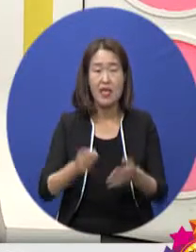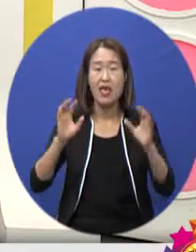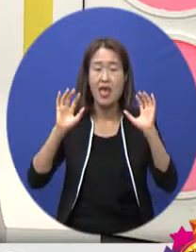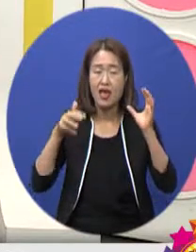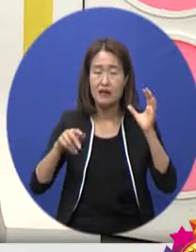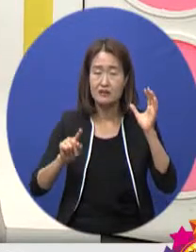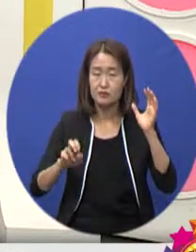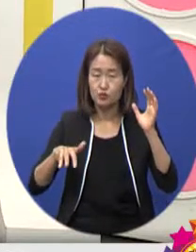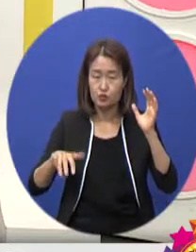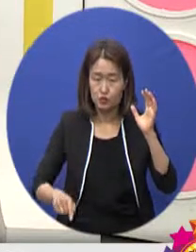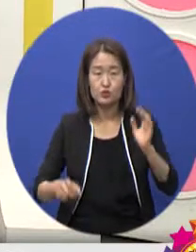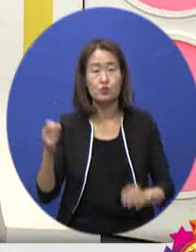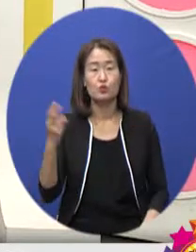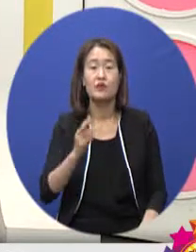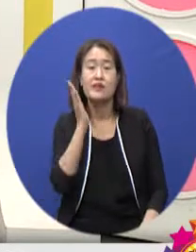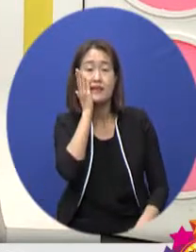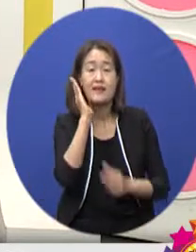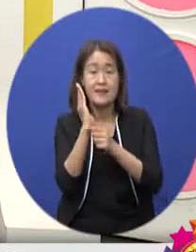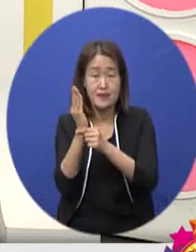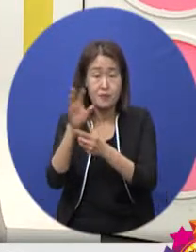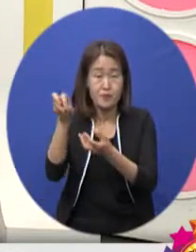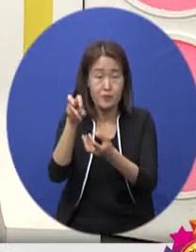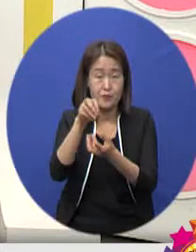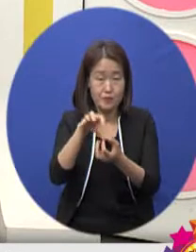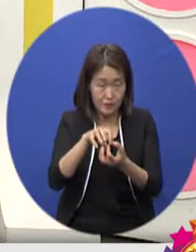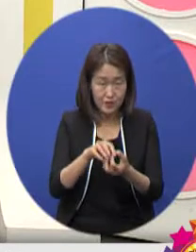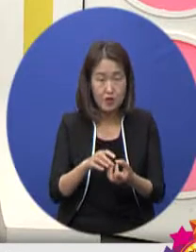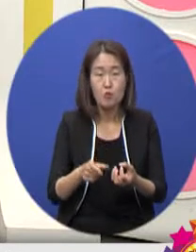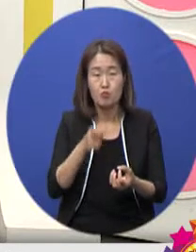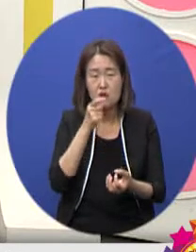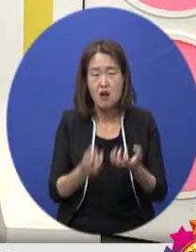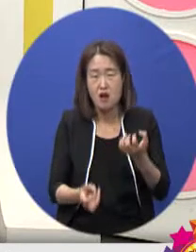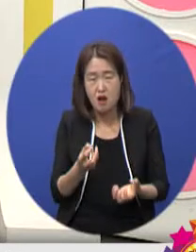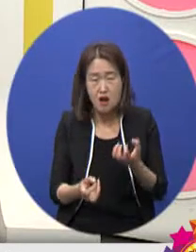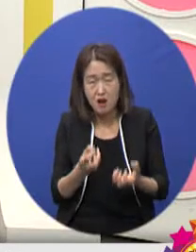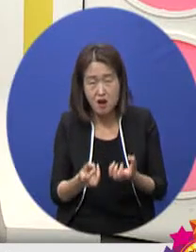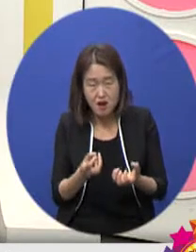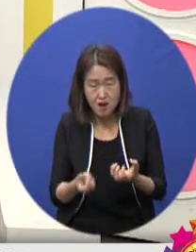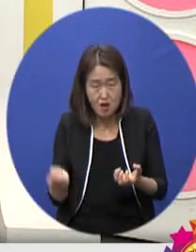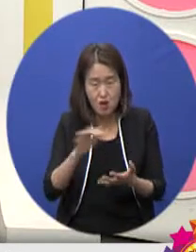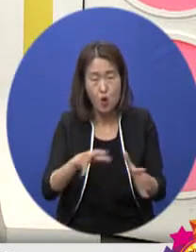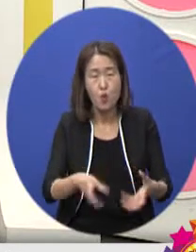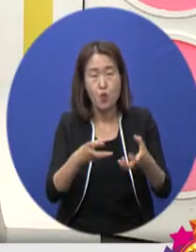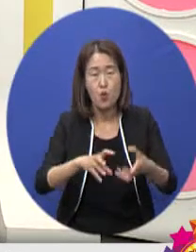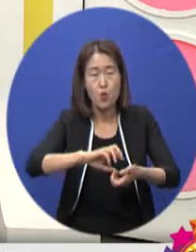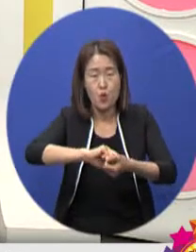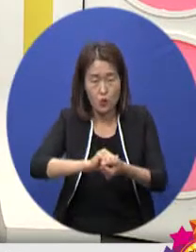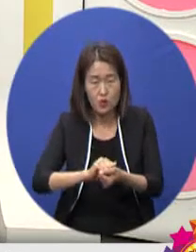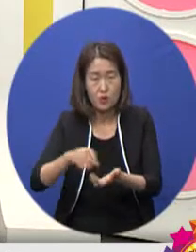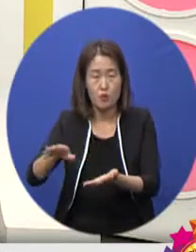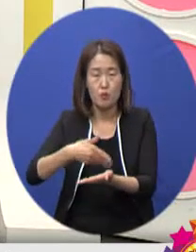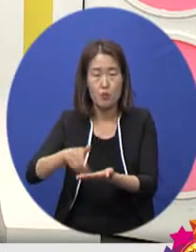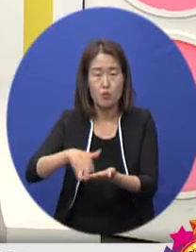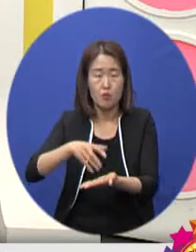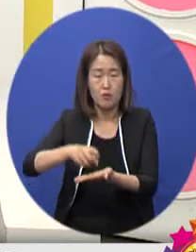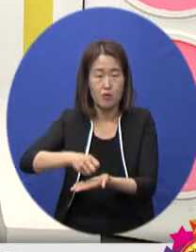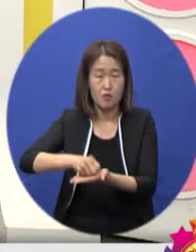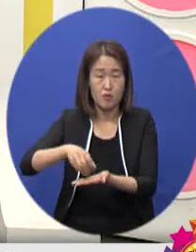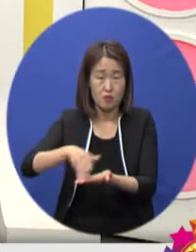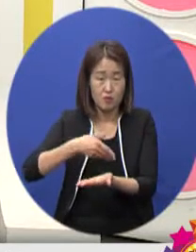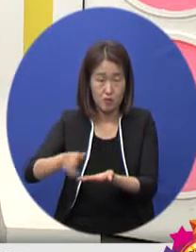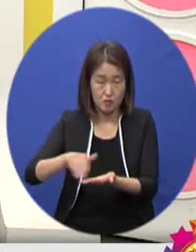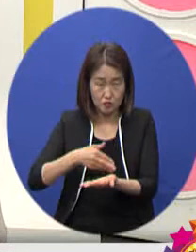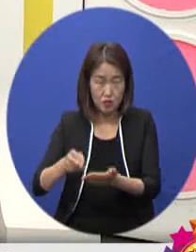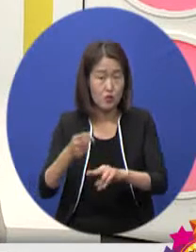어린 참치 또는 그 잎에 가진 양념을 해서 볶은 나물을 말하는데요. 흔히 살짝 데쳐서 쓴맛을 없애고